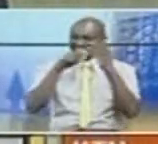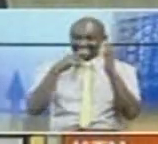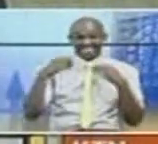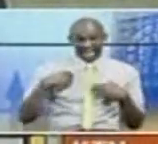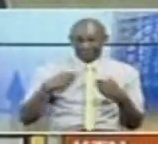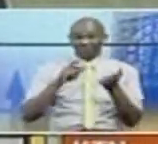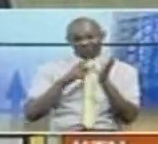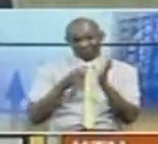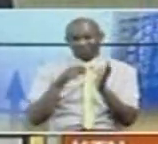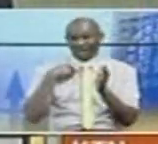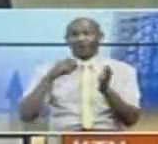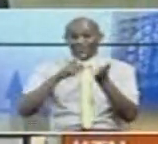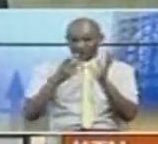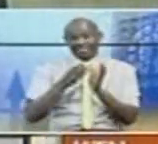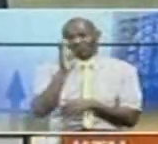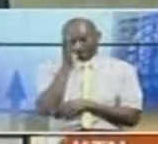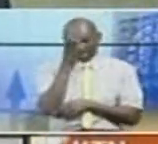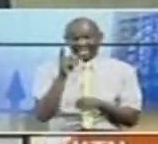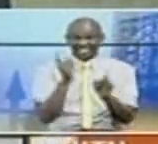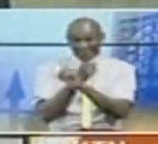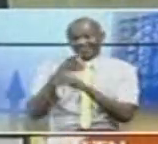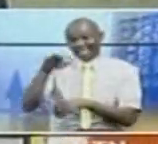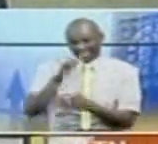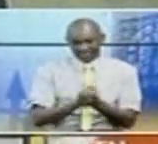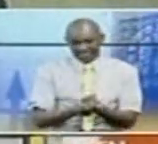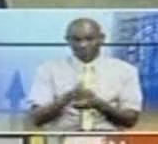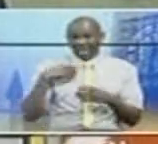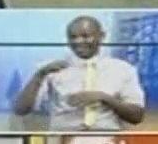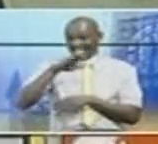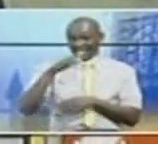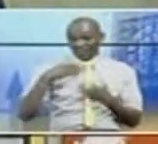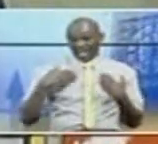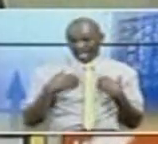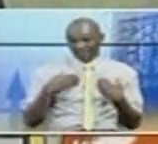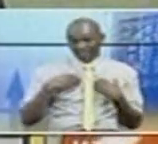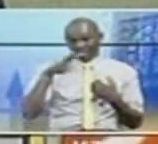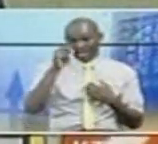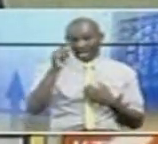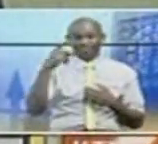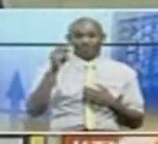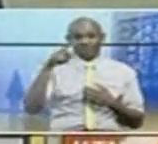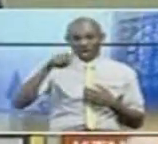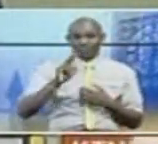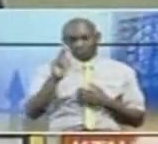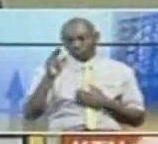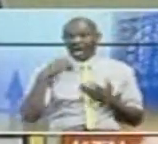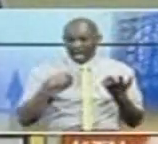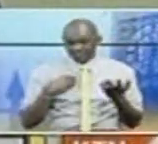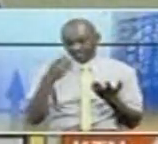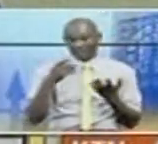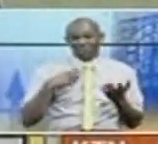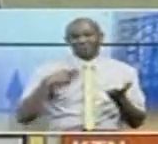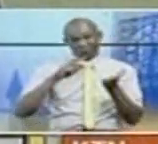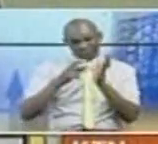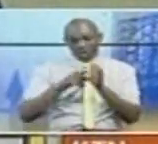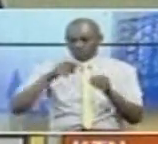kuweka mradi wa maji katika maeneo hayo. Maeneo kama vile ya Napuu yamefaidika zaidi na mradi wa